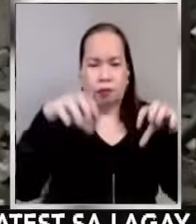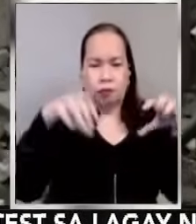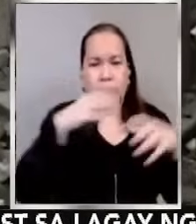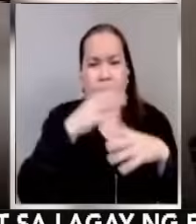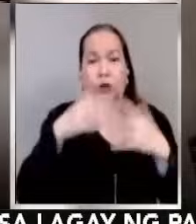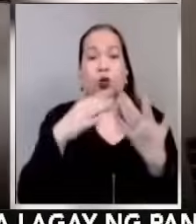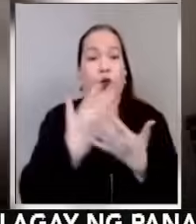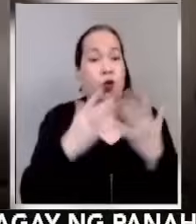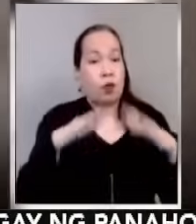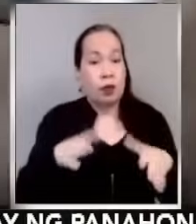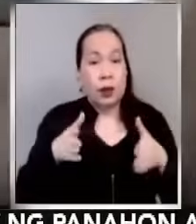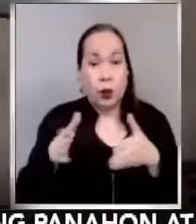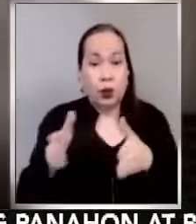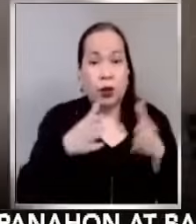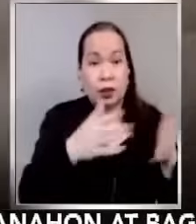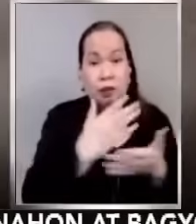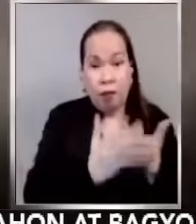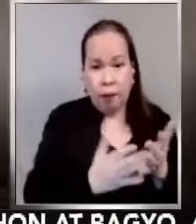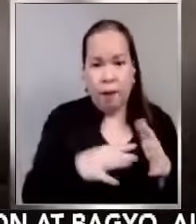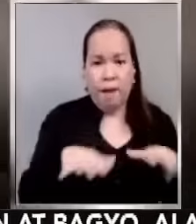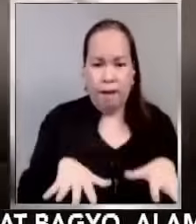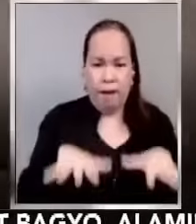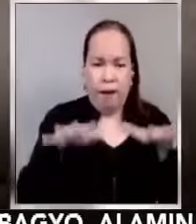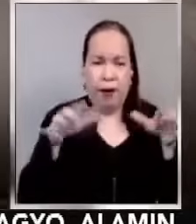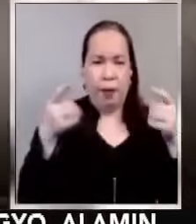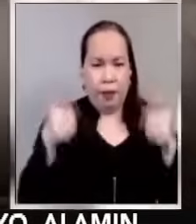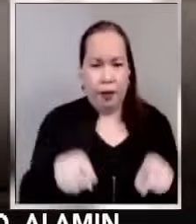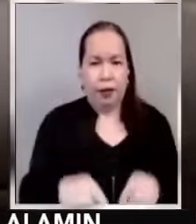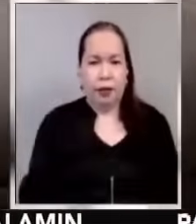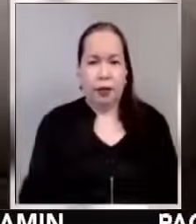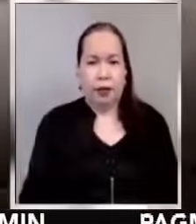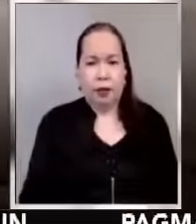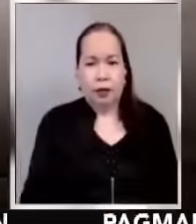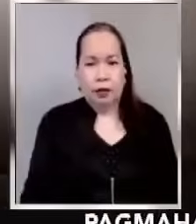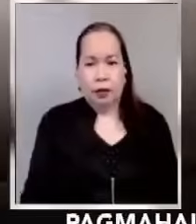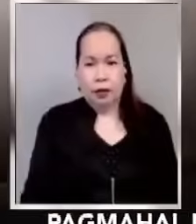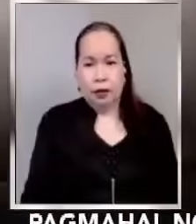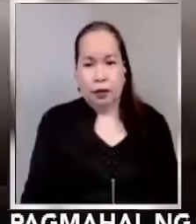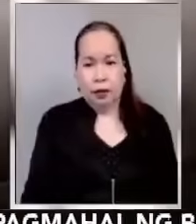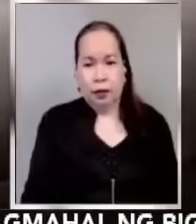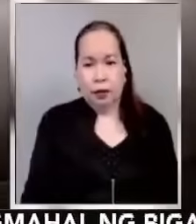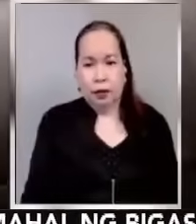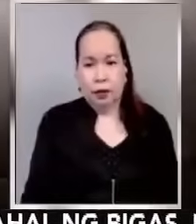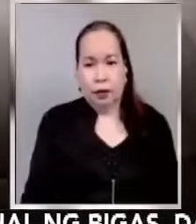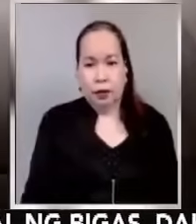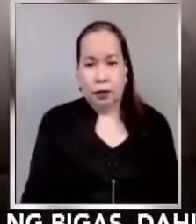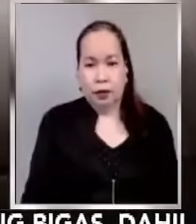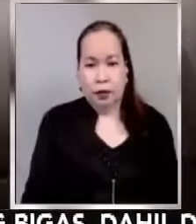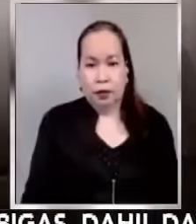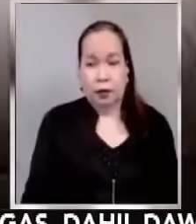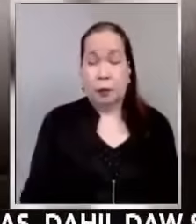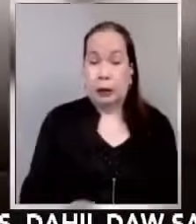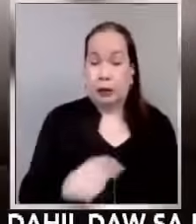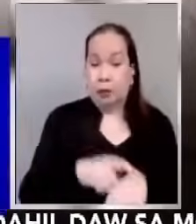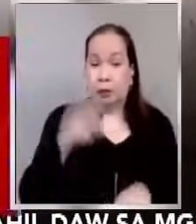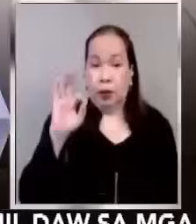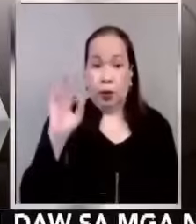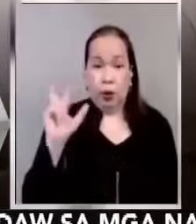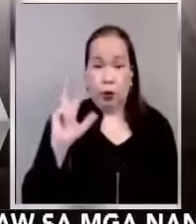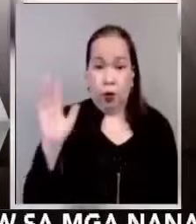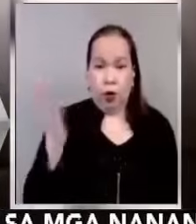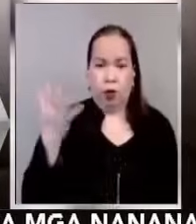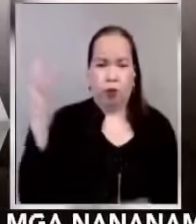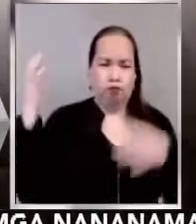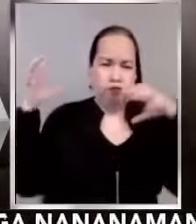Binaha. 9:30 ng umaga bumuhos sa malakas na ulan